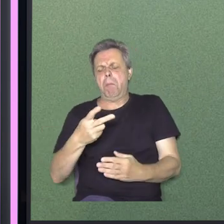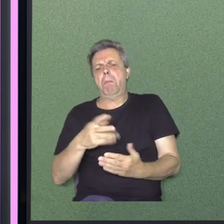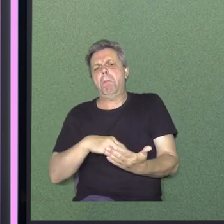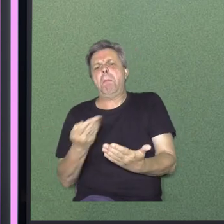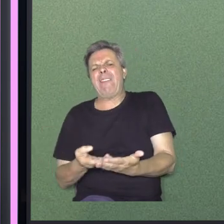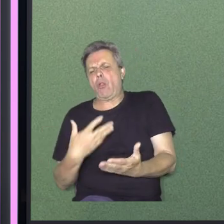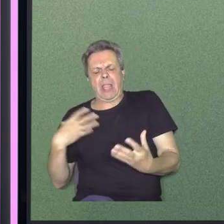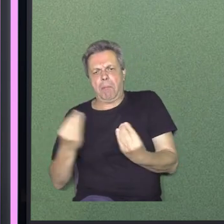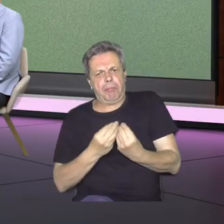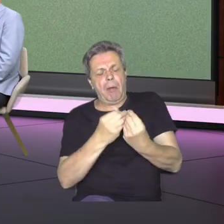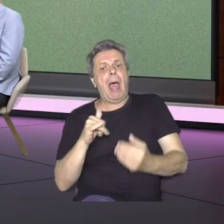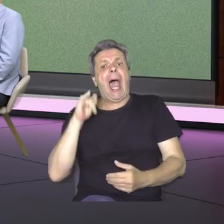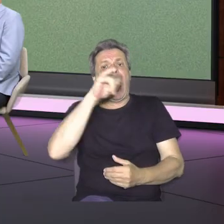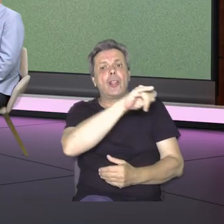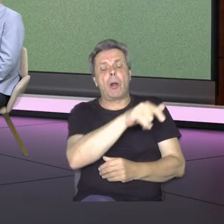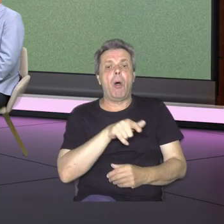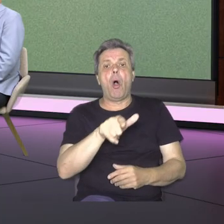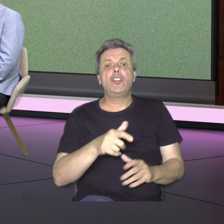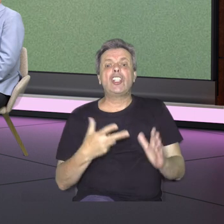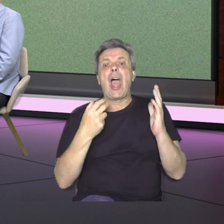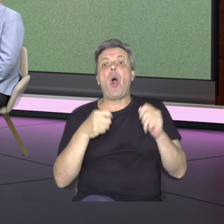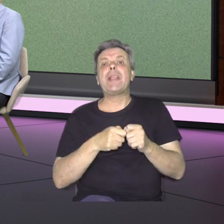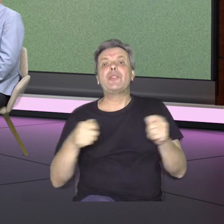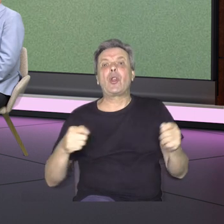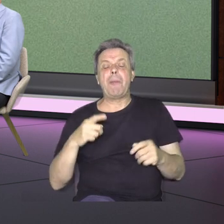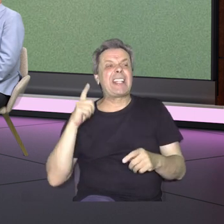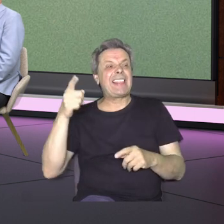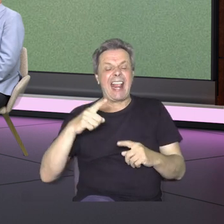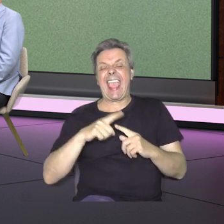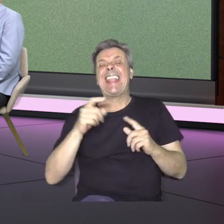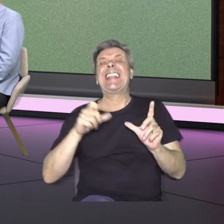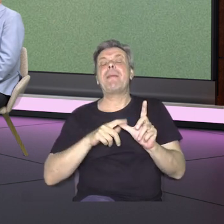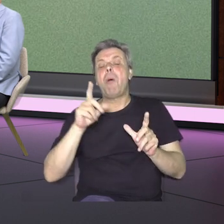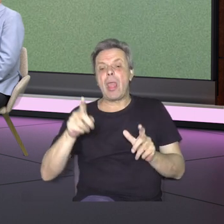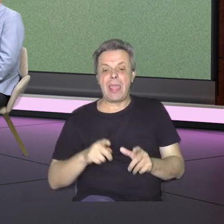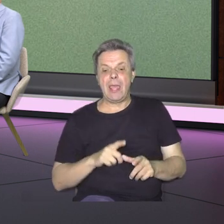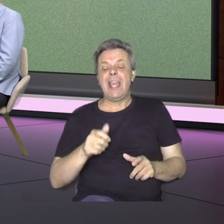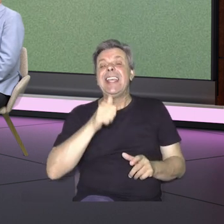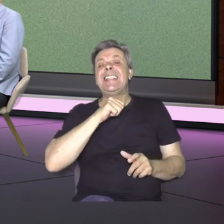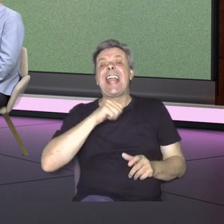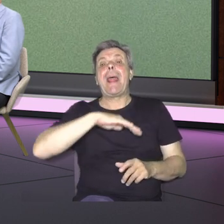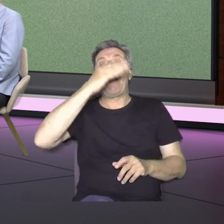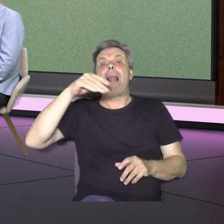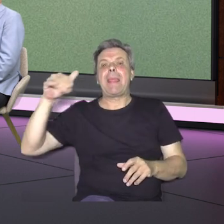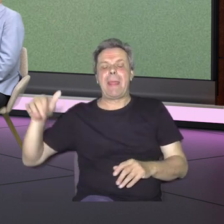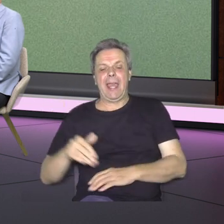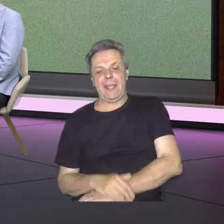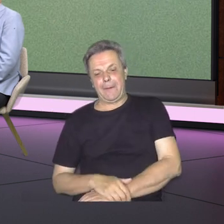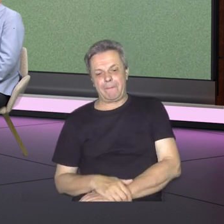na aerodrom i otišla je 800 km dalje od Tripolija u zelene